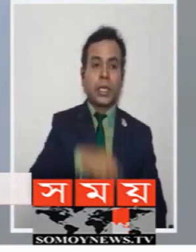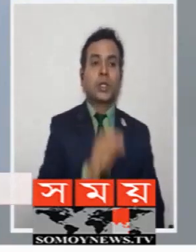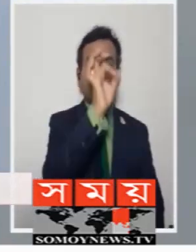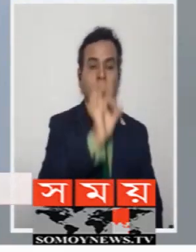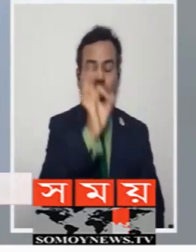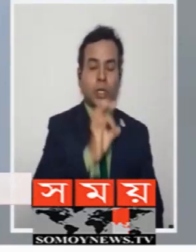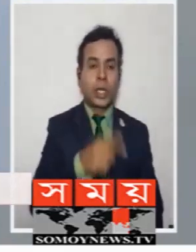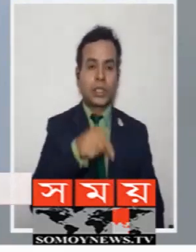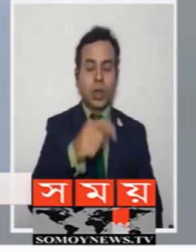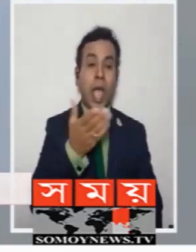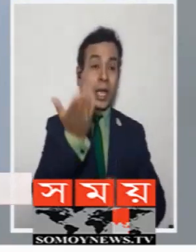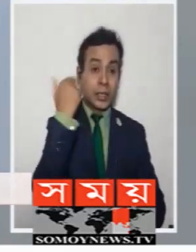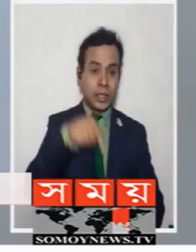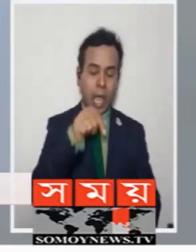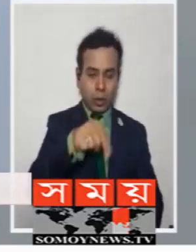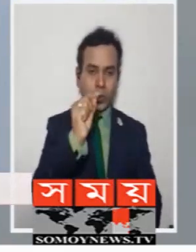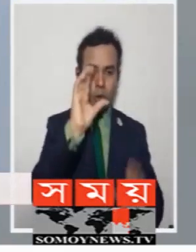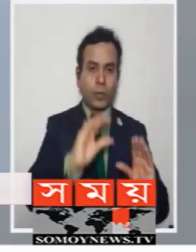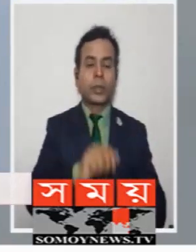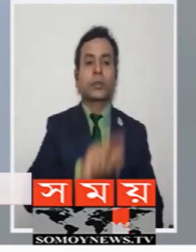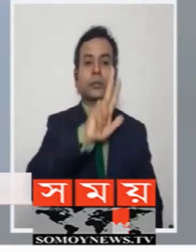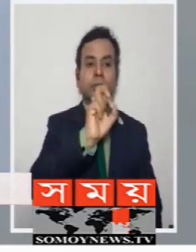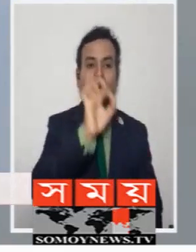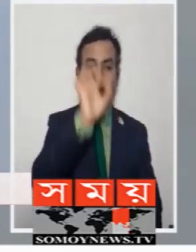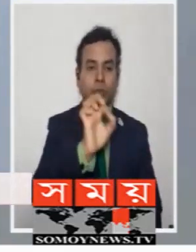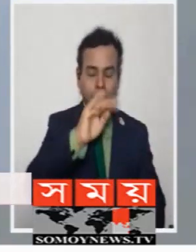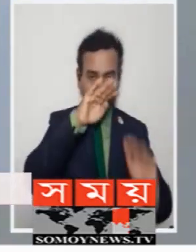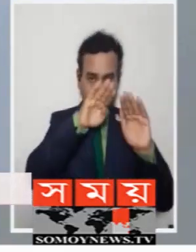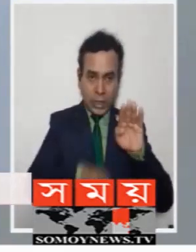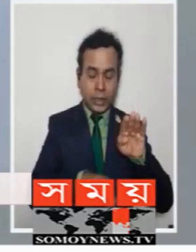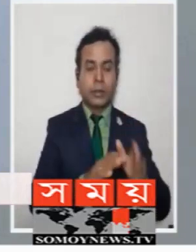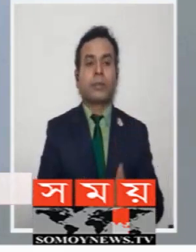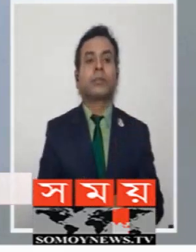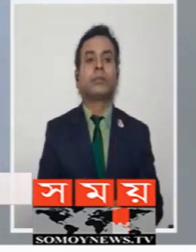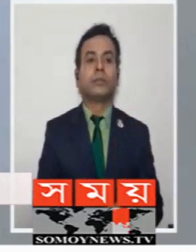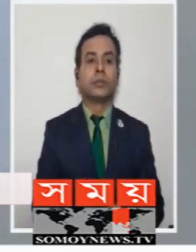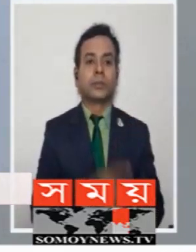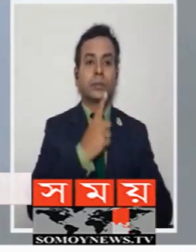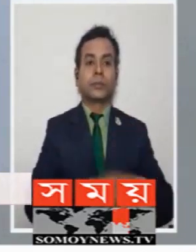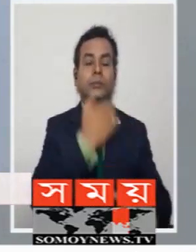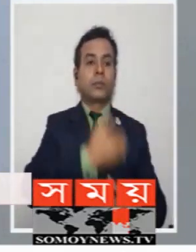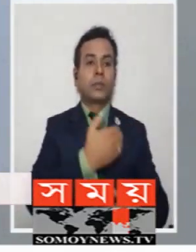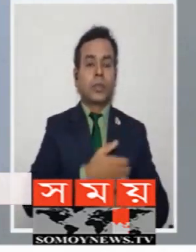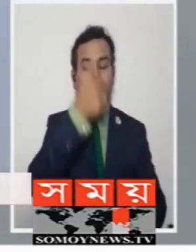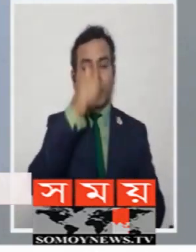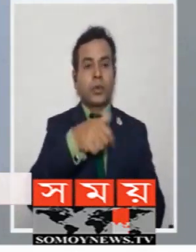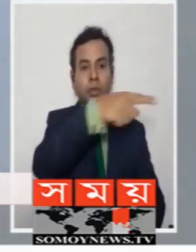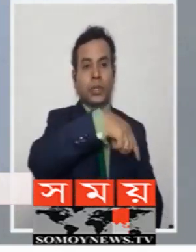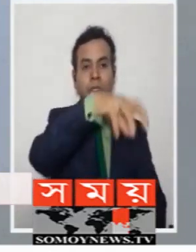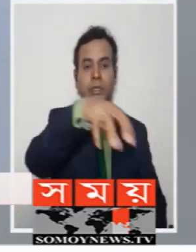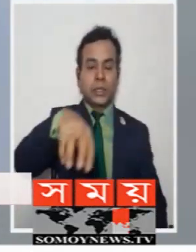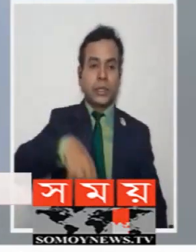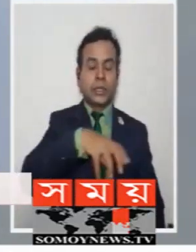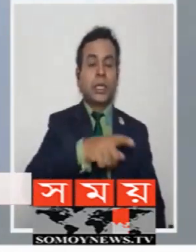নিচে নেমেছে এবং ঢাকা শহর এবং ঢাকার বিভিন্ন জেলা নিয়ে ঢাকা ডিভিশনে এখন সর্বশেষ